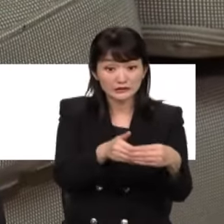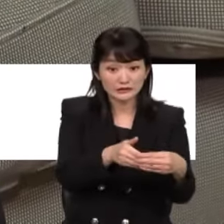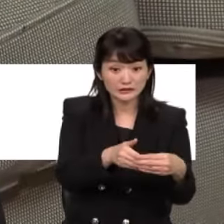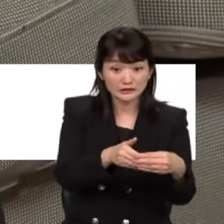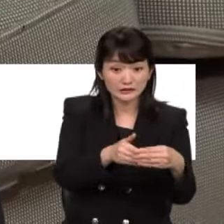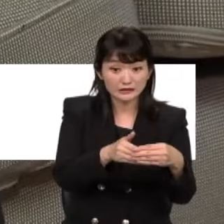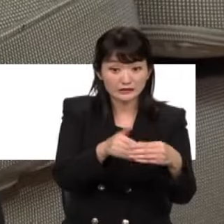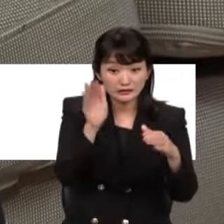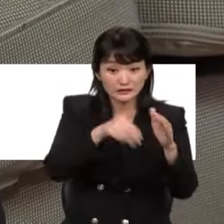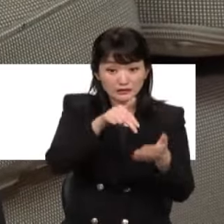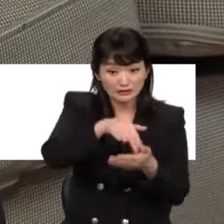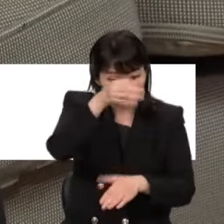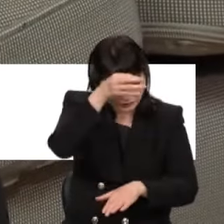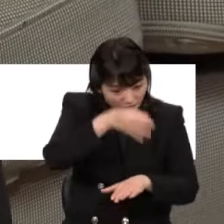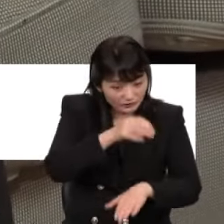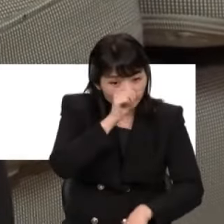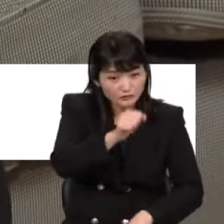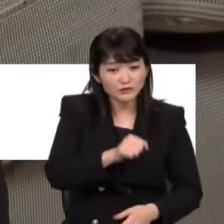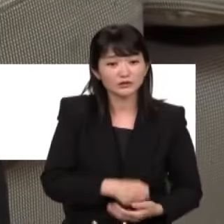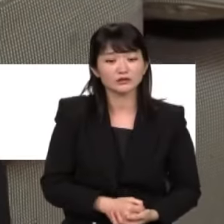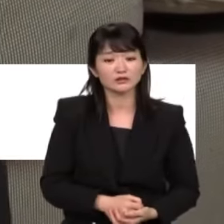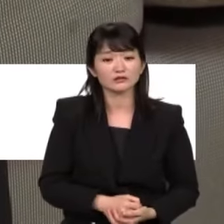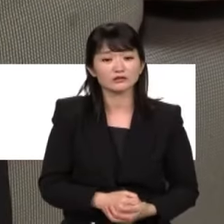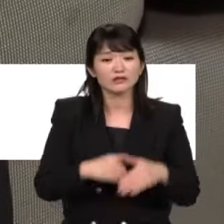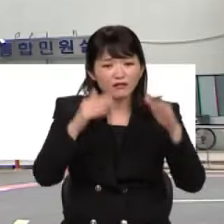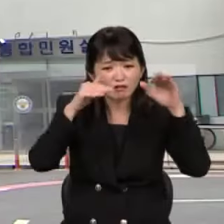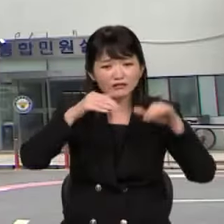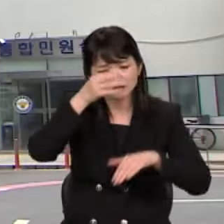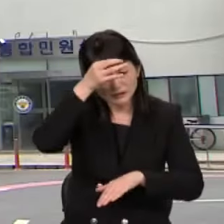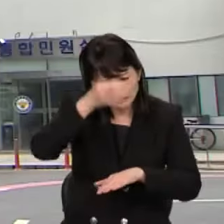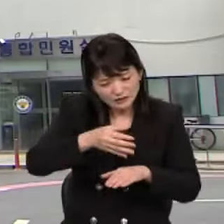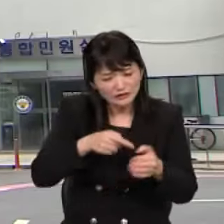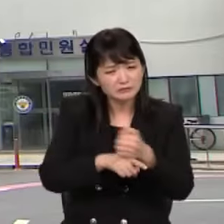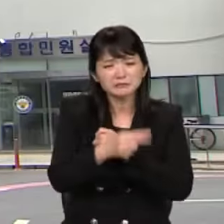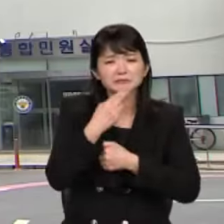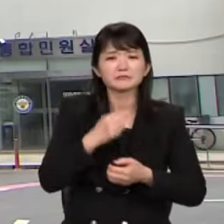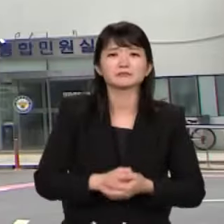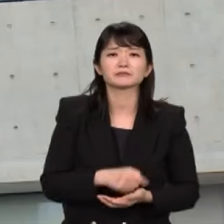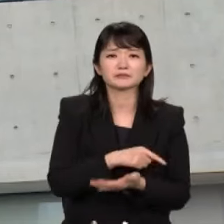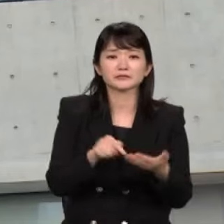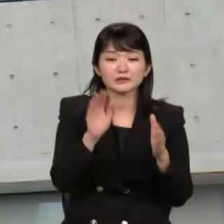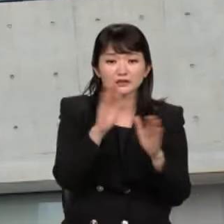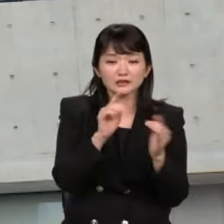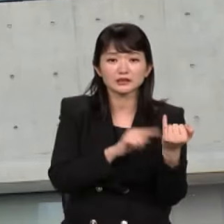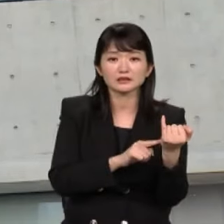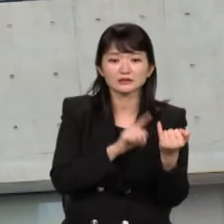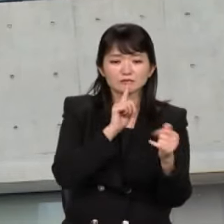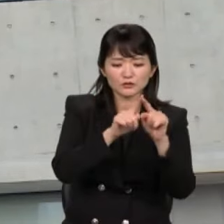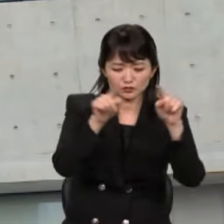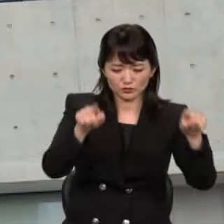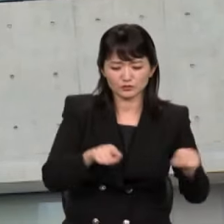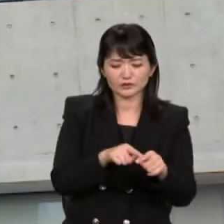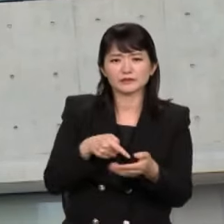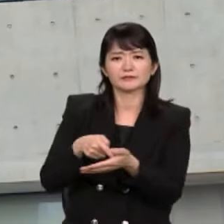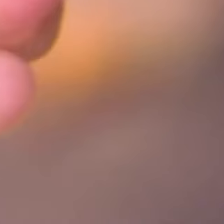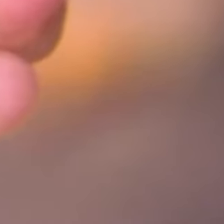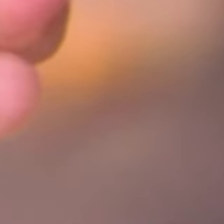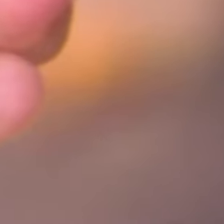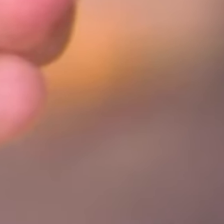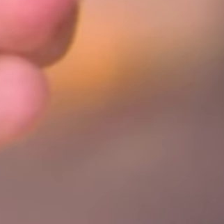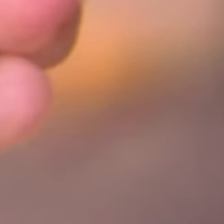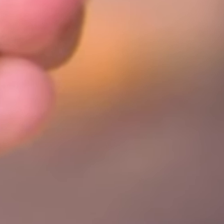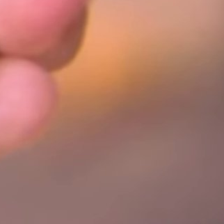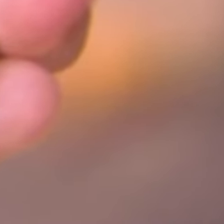정식으로 사과를 했습니다. 우리한테 어른들한테 사과는 의미가 없어요. 피해 학생 측은 결국 고소장을 냈습니다. 늦기